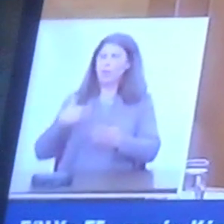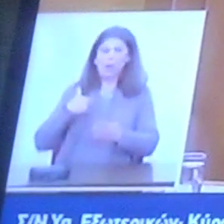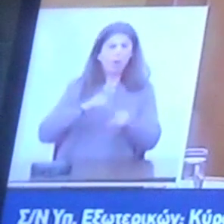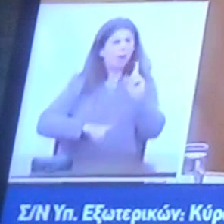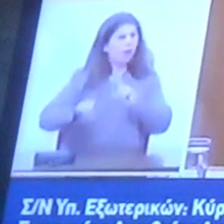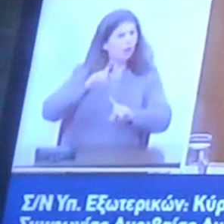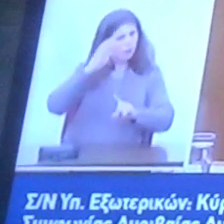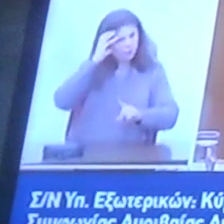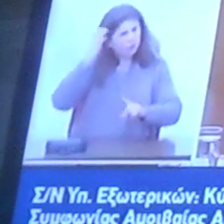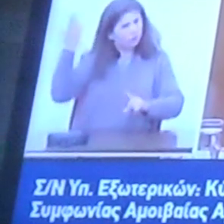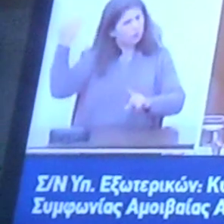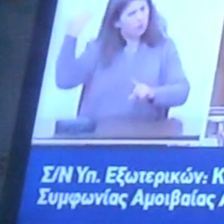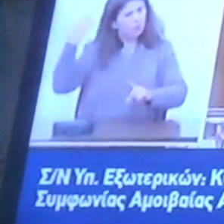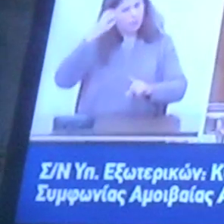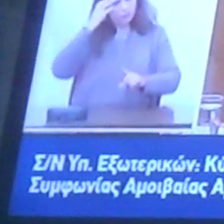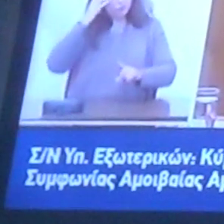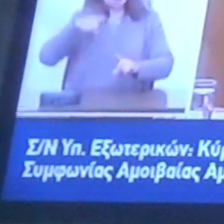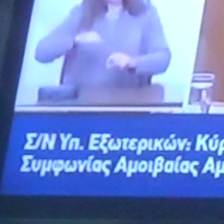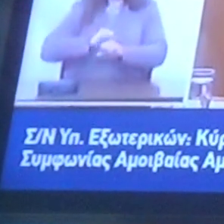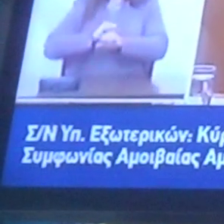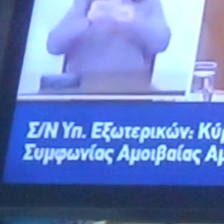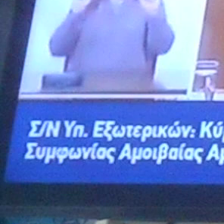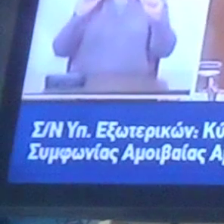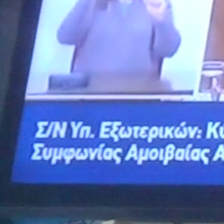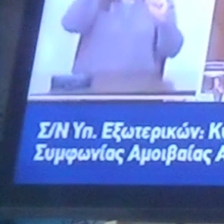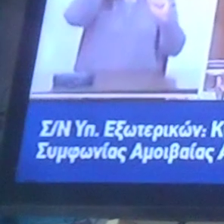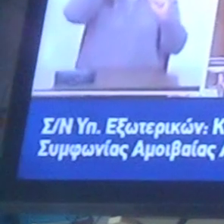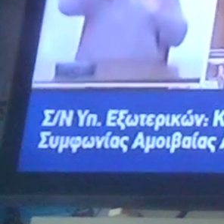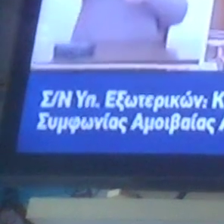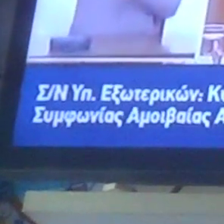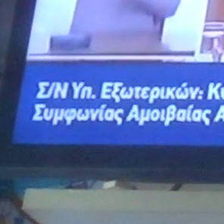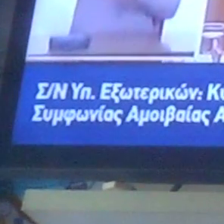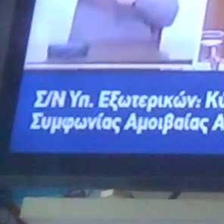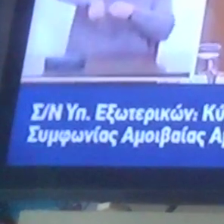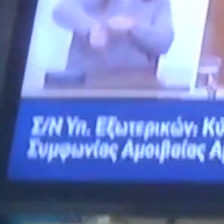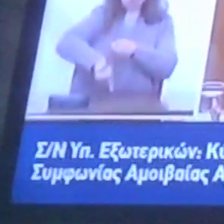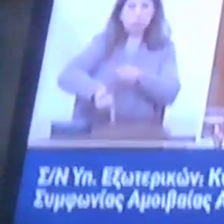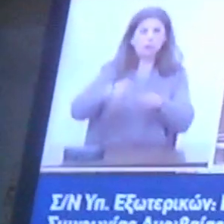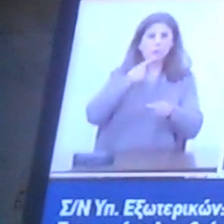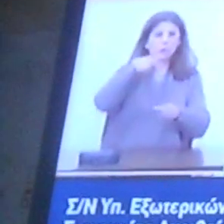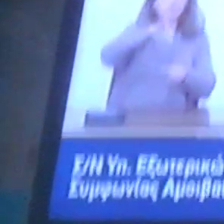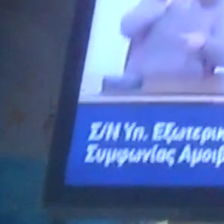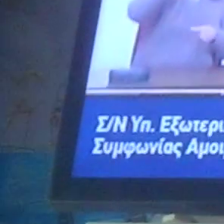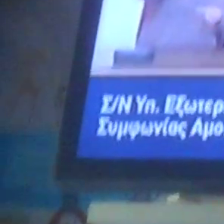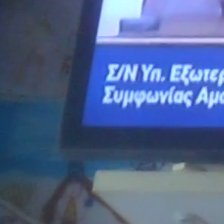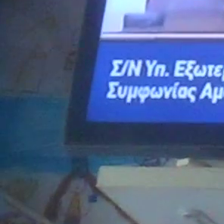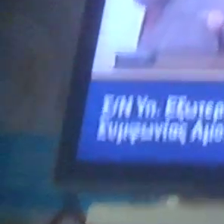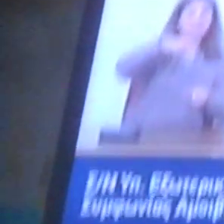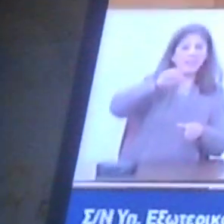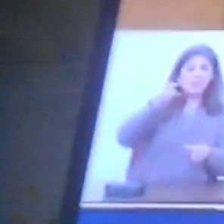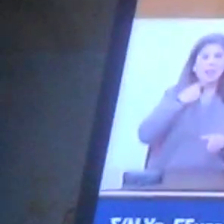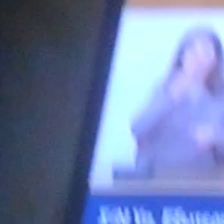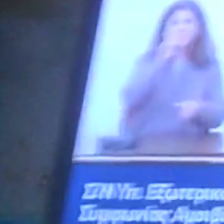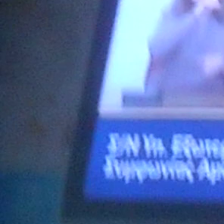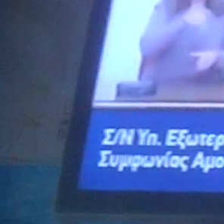έλεγα από τότε. Και τώρα ξαφνικά θυμηθήκαμε τις εξορίξεις. Σας λέγαμε μην γίνετε λιγνίτες. Τους κλείσατε. Λέτε ψέματα στον ελληνικό